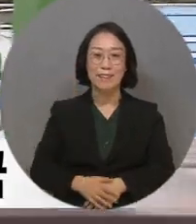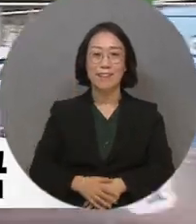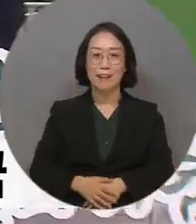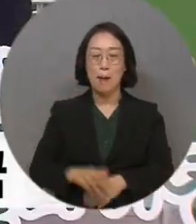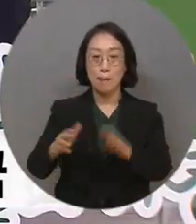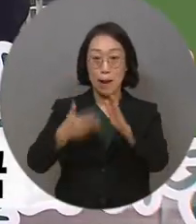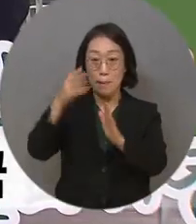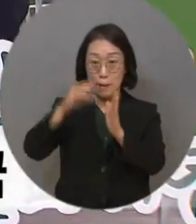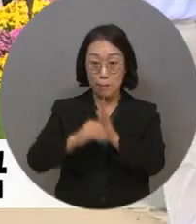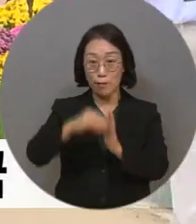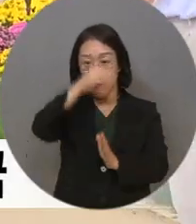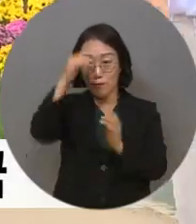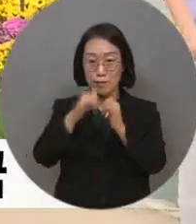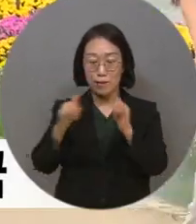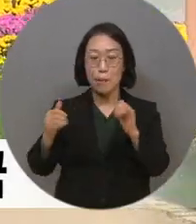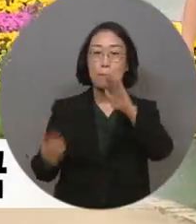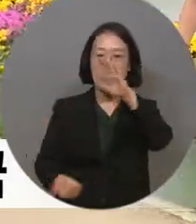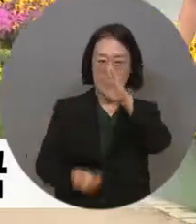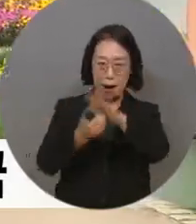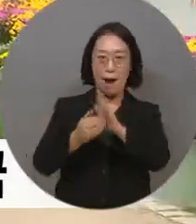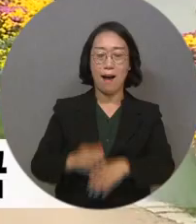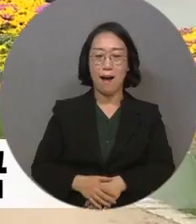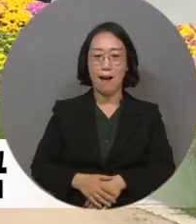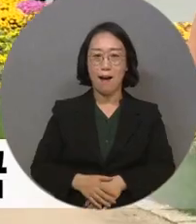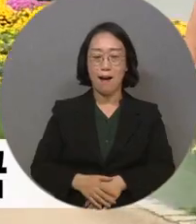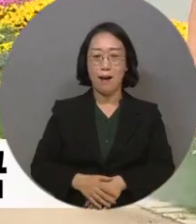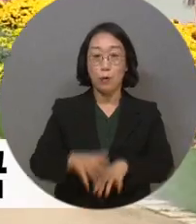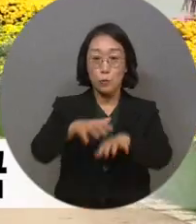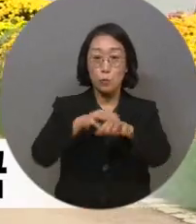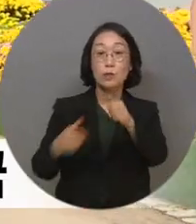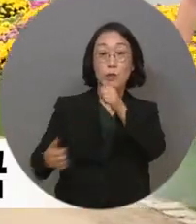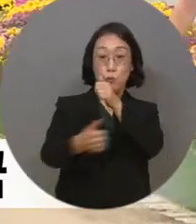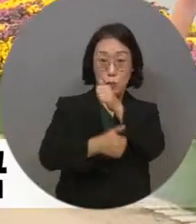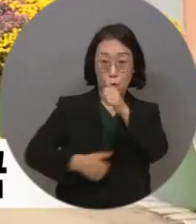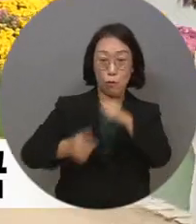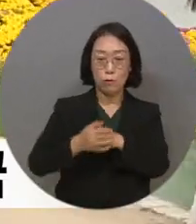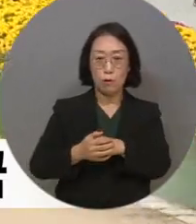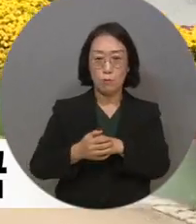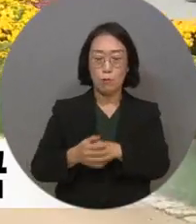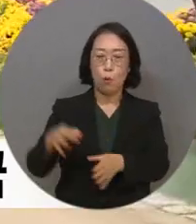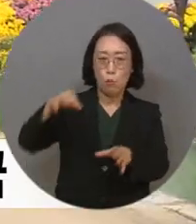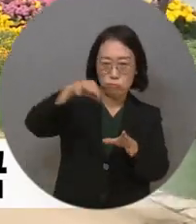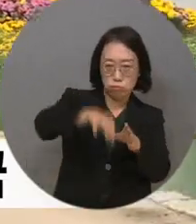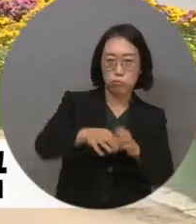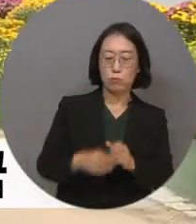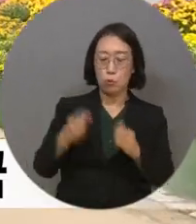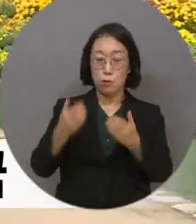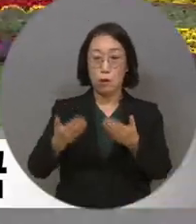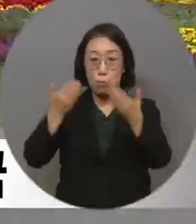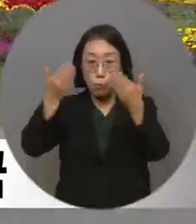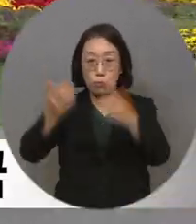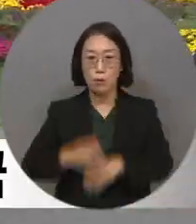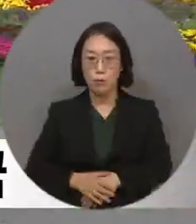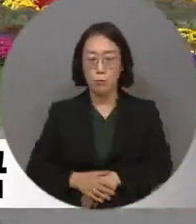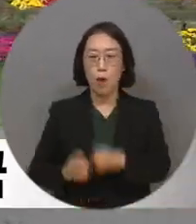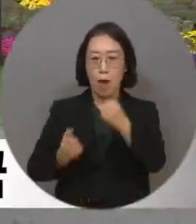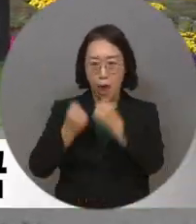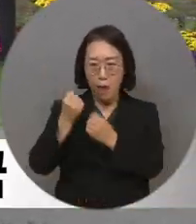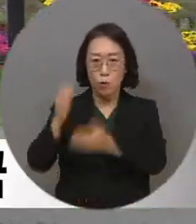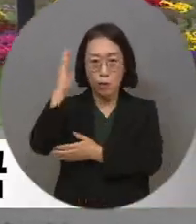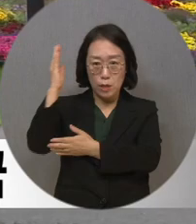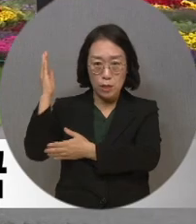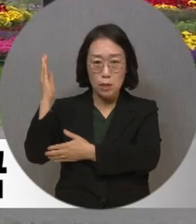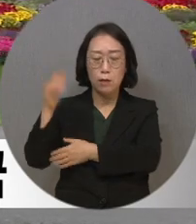달성했습니다. 순천만 국제정원 박람회 조직위원회는 기부금 쾌척, 자원봉사자, 해설사 등으로